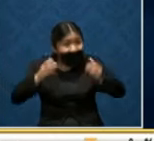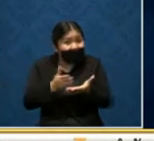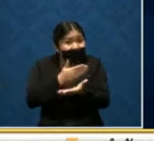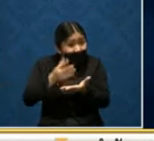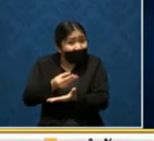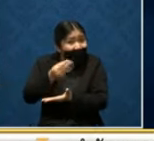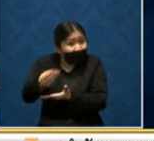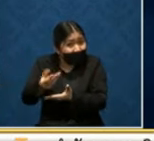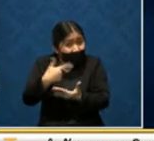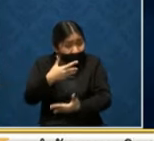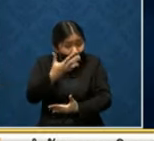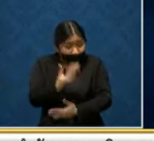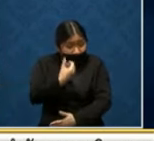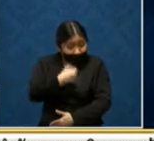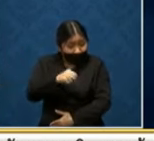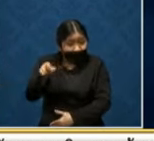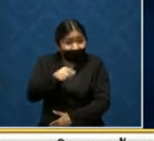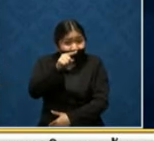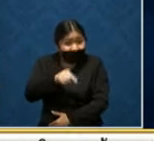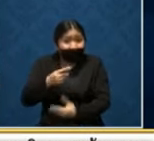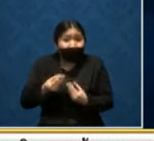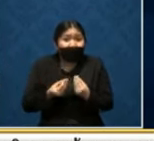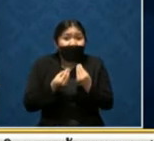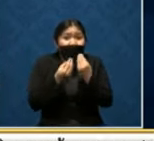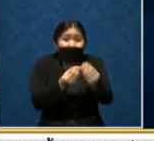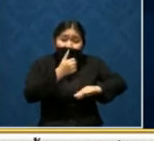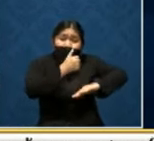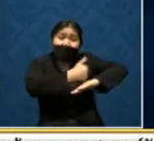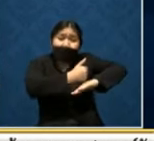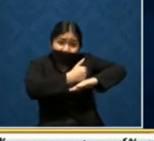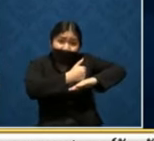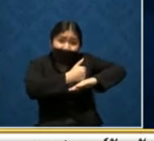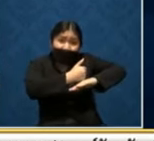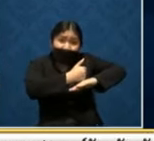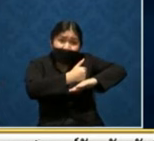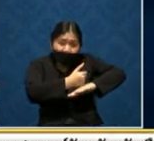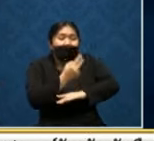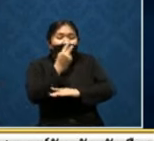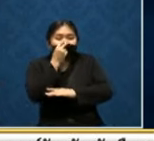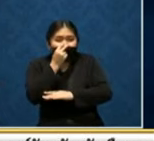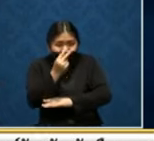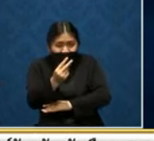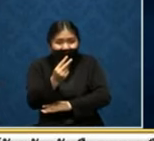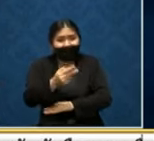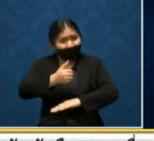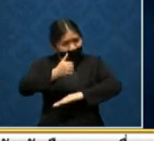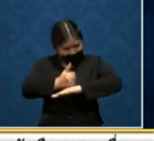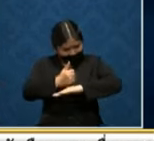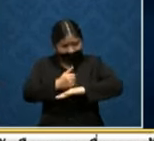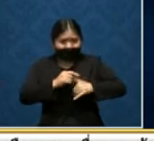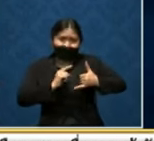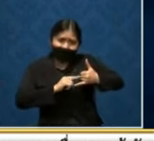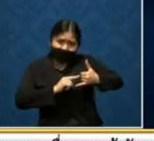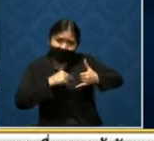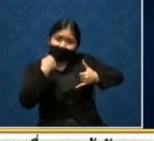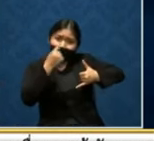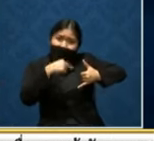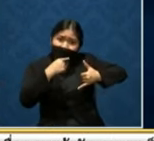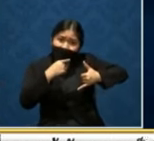ส่วนอีก 10%จะต้องส่งให้นายเราไปดูกันครับว่านายในที่นี้คือ